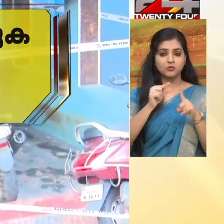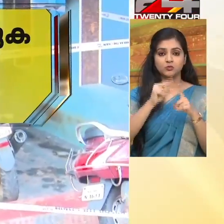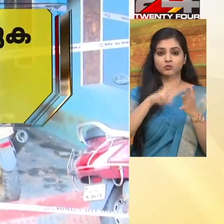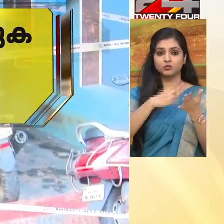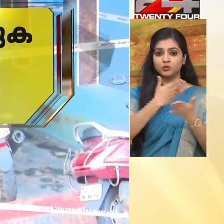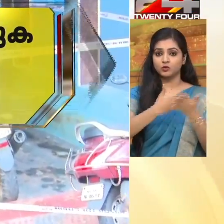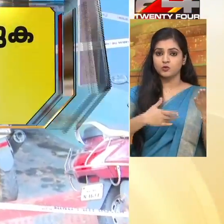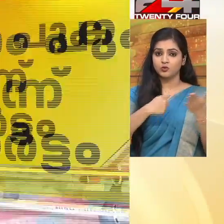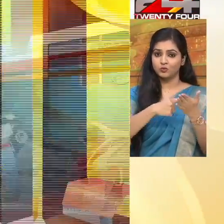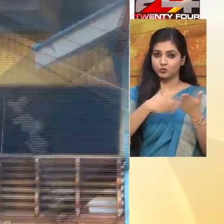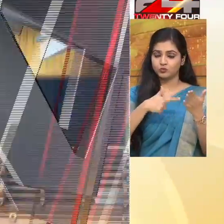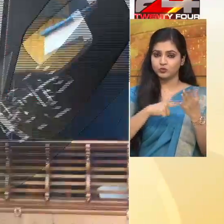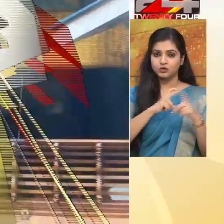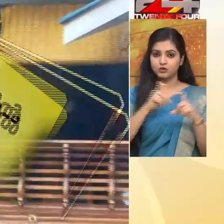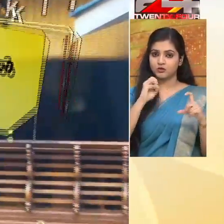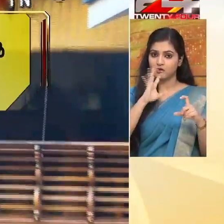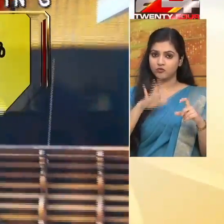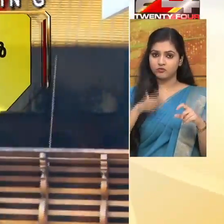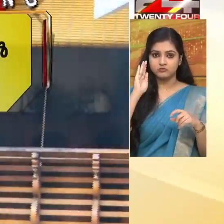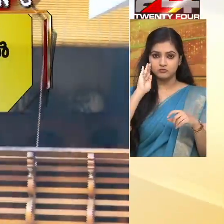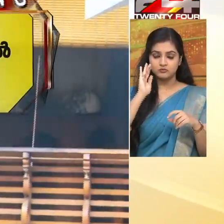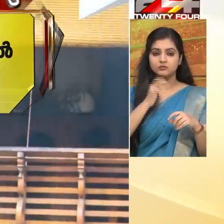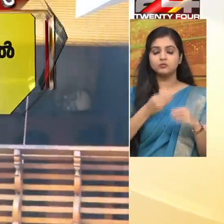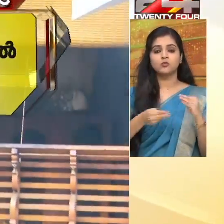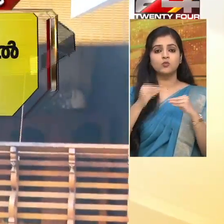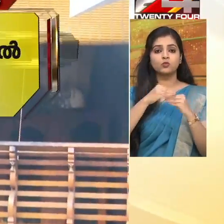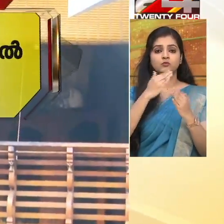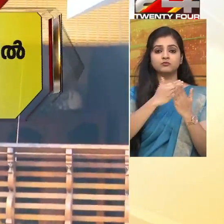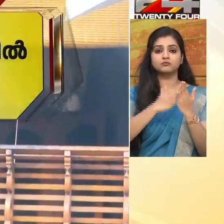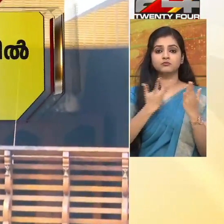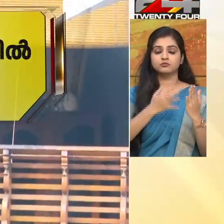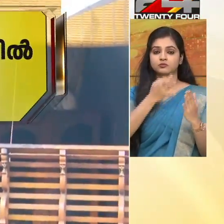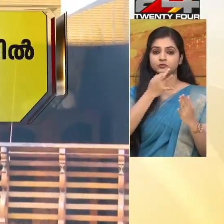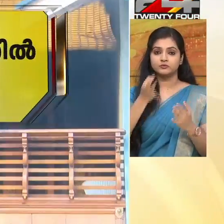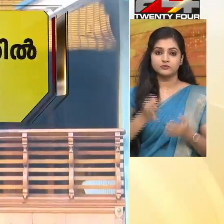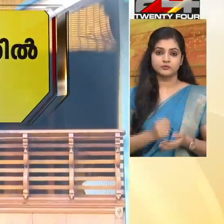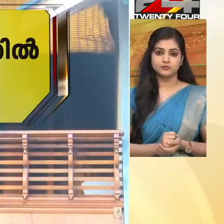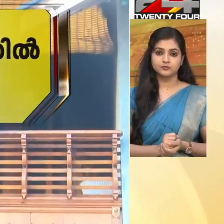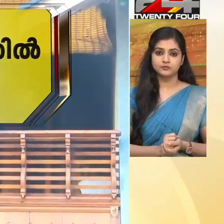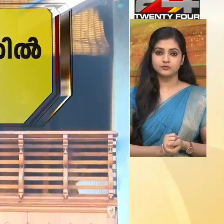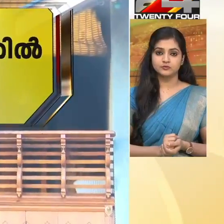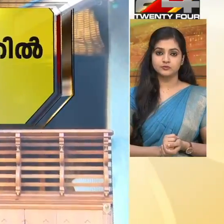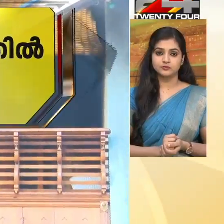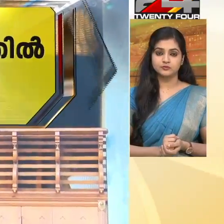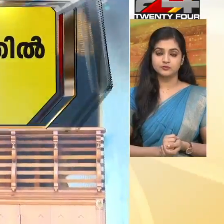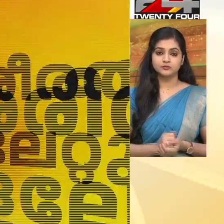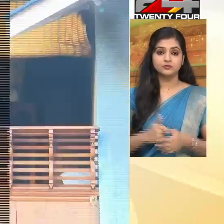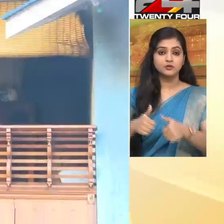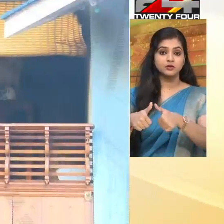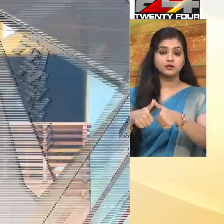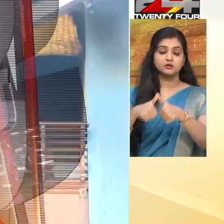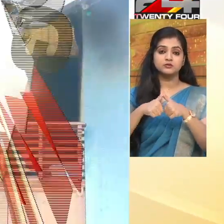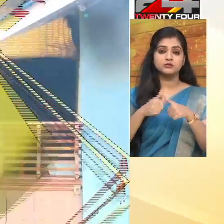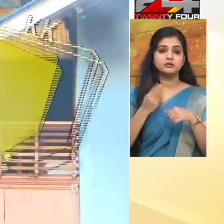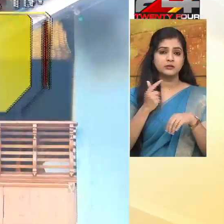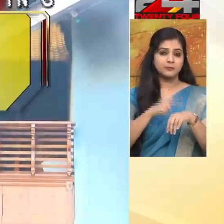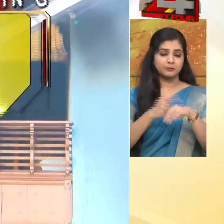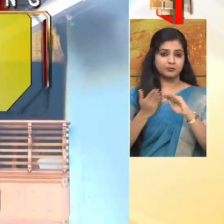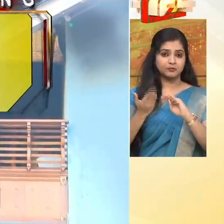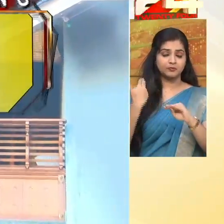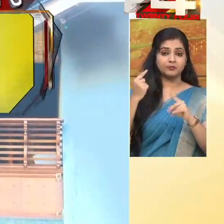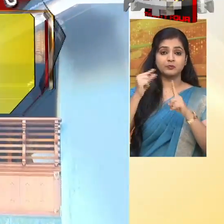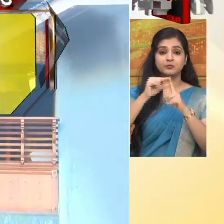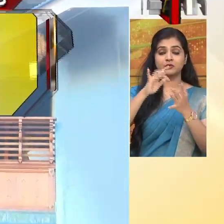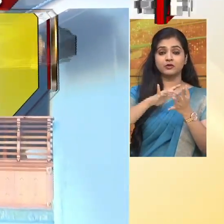പോസ്റ്റ്മോർട്ടം റിപ്പോർട്ടിൽ വ്യക്തമാക്കുന്നു എന്നാണ് മനസ്സിലാക്കാൻ കഴിയുന്നത്. എന്തൊക്കെയാണ് മറ്റു വിവരങ്ങൾ ഷഫീദ്? ഉന്മേഷ്, അല്പസമയം മുൻപാണ്